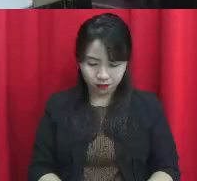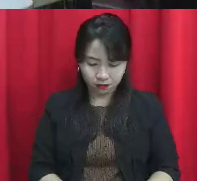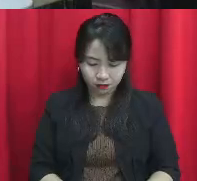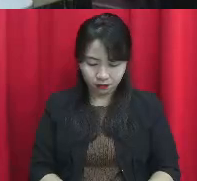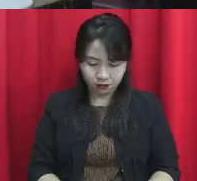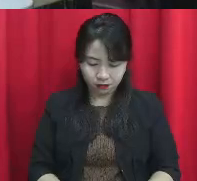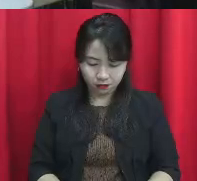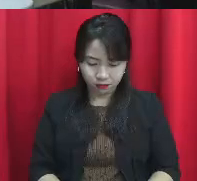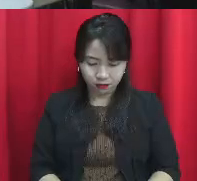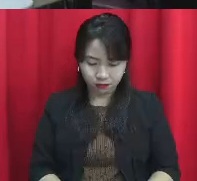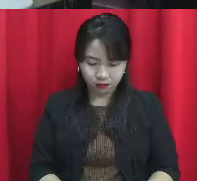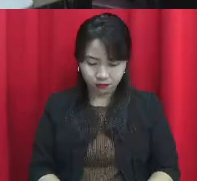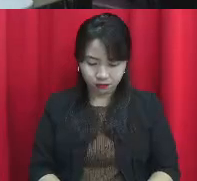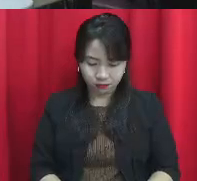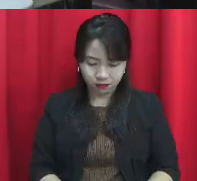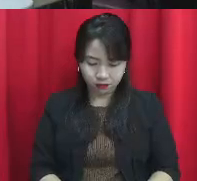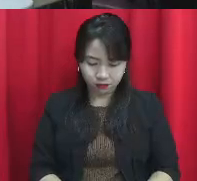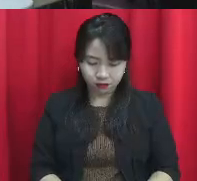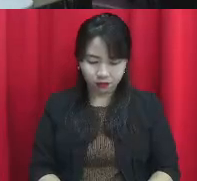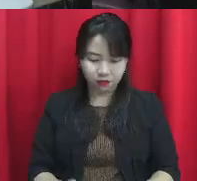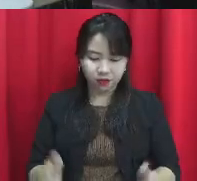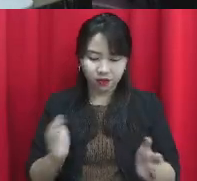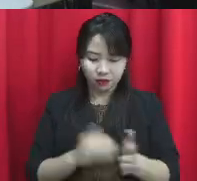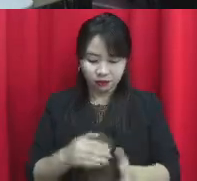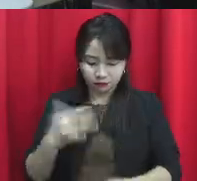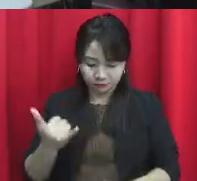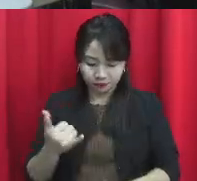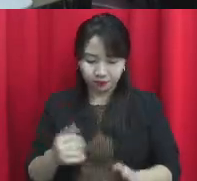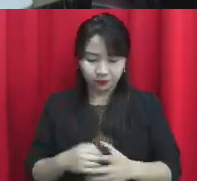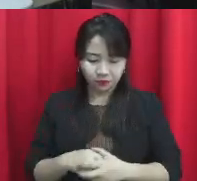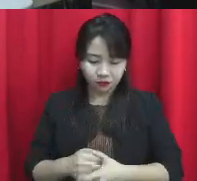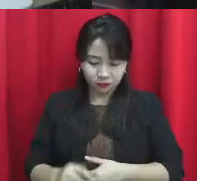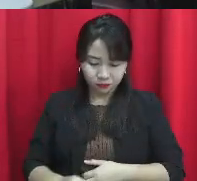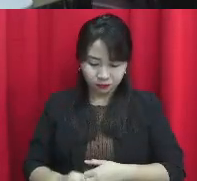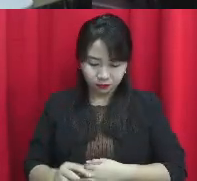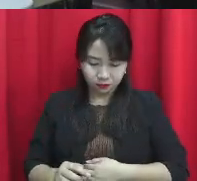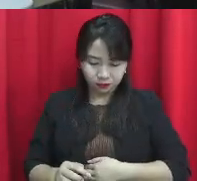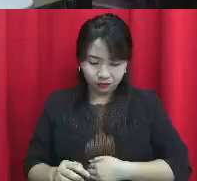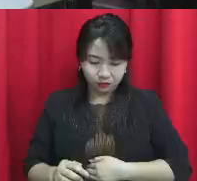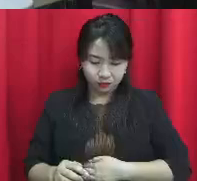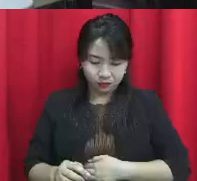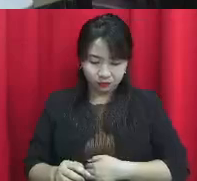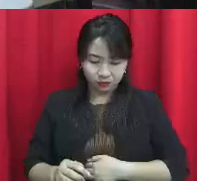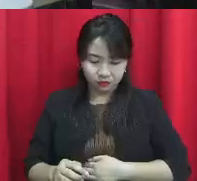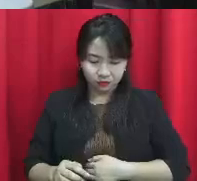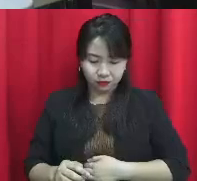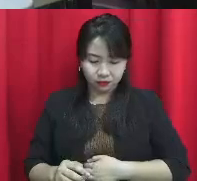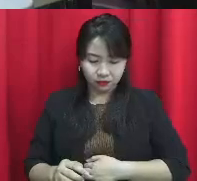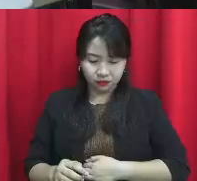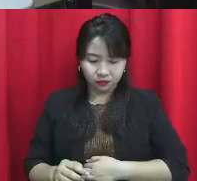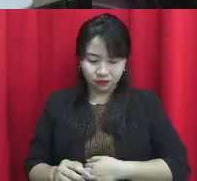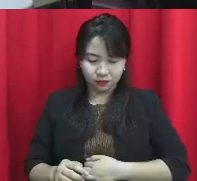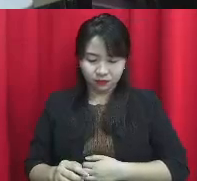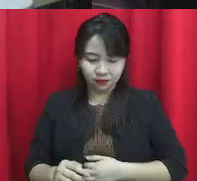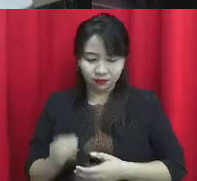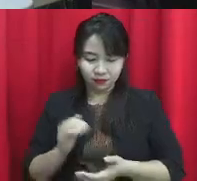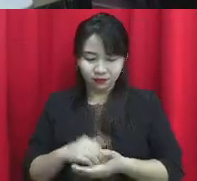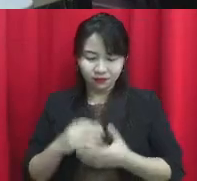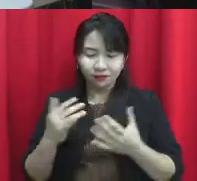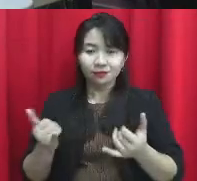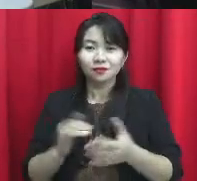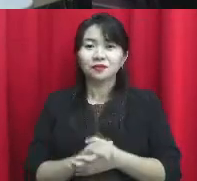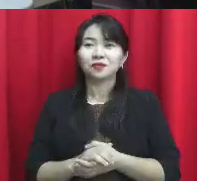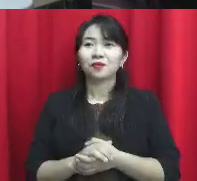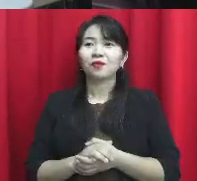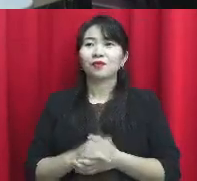meron pang kinakausap sa inyo tanggalin niyo lahat ng worries dahil alam ko meron pang kinakausap sa inyo higit sa lahat Ilagay niyo rin sa isipan niyo para sa